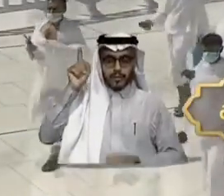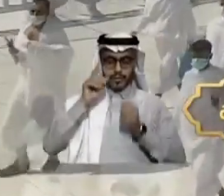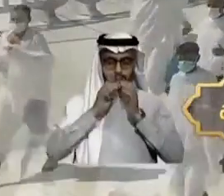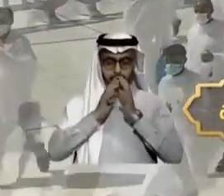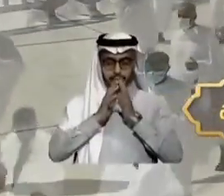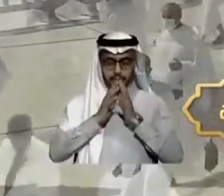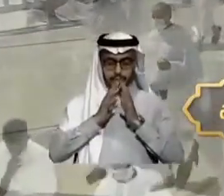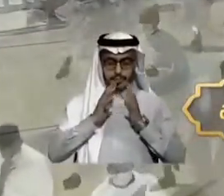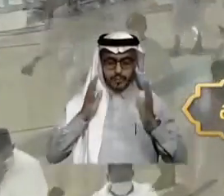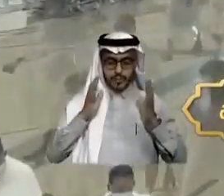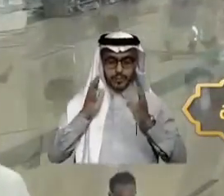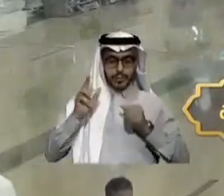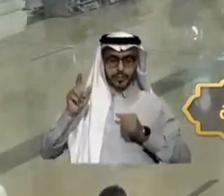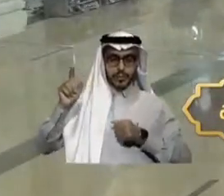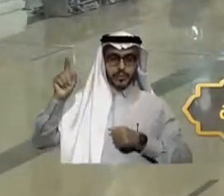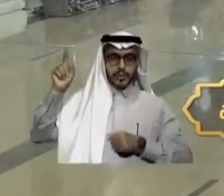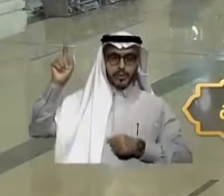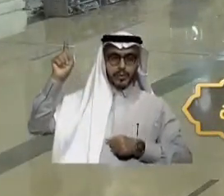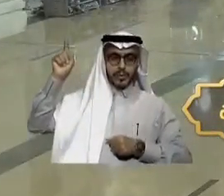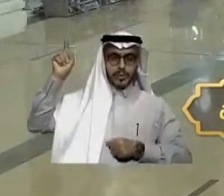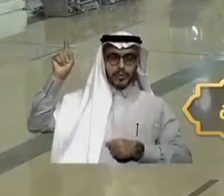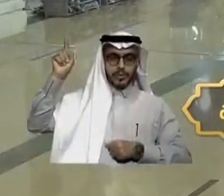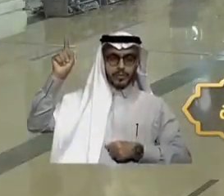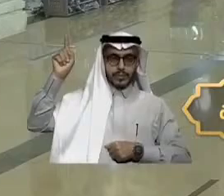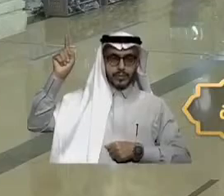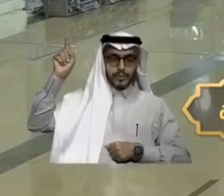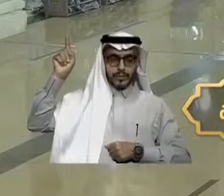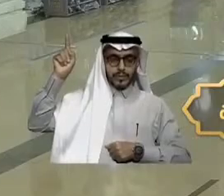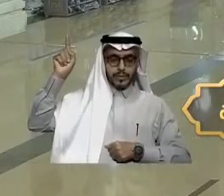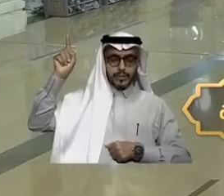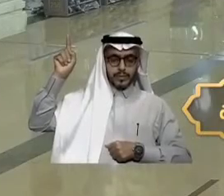الله أكبر،